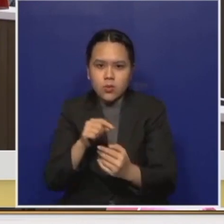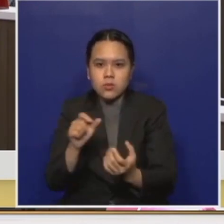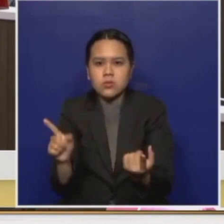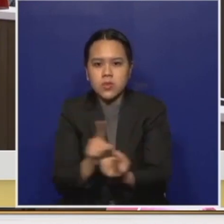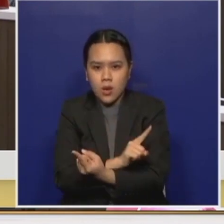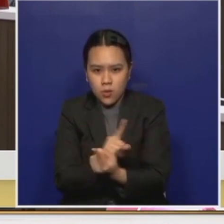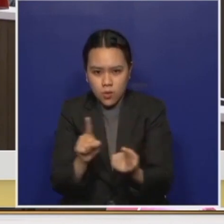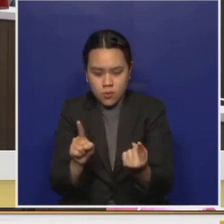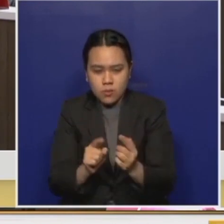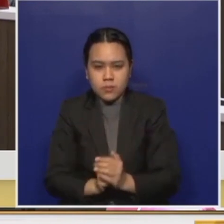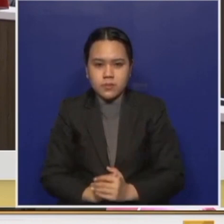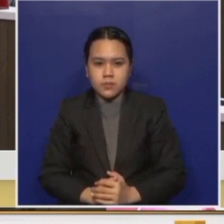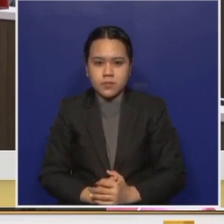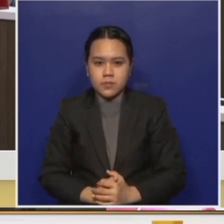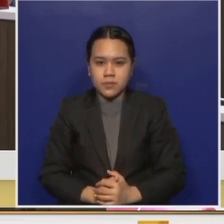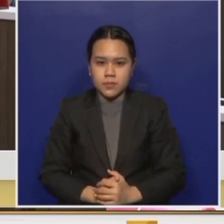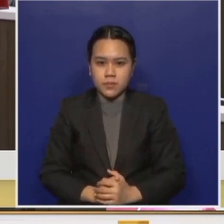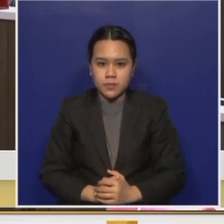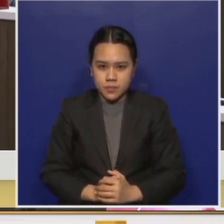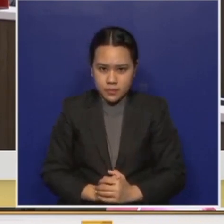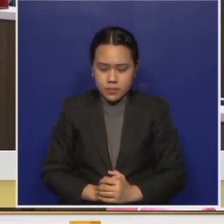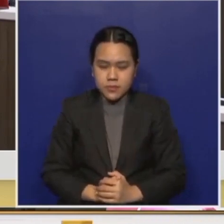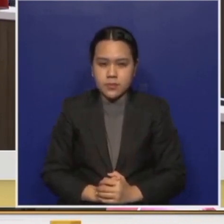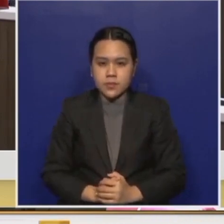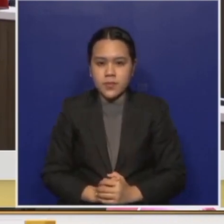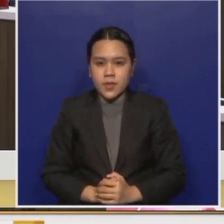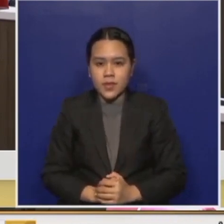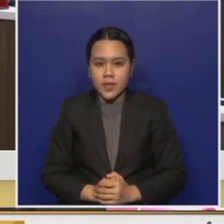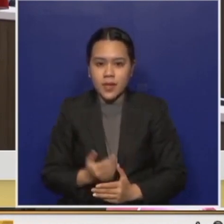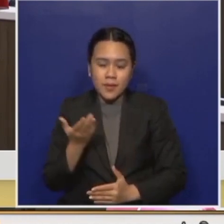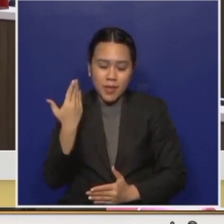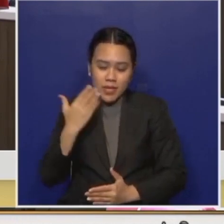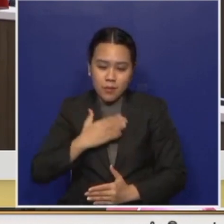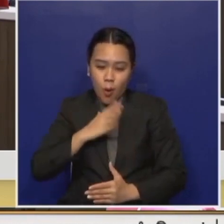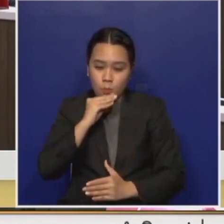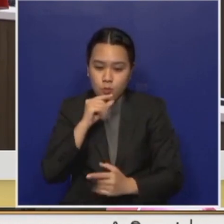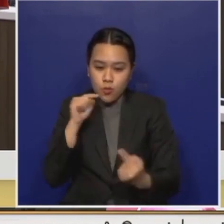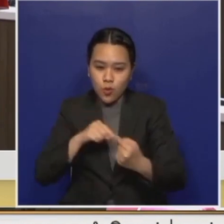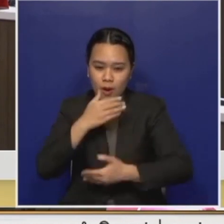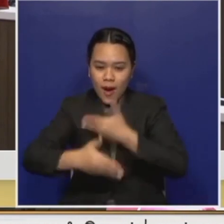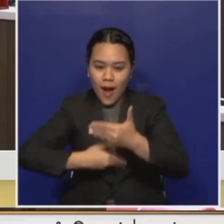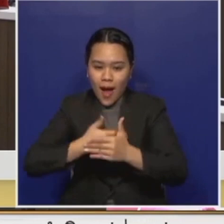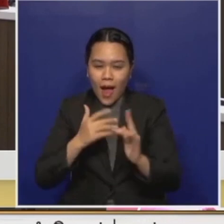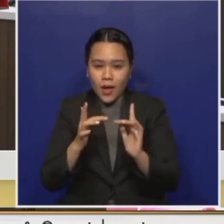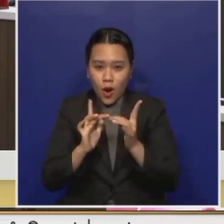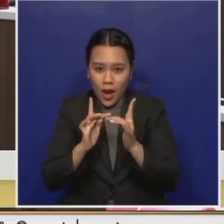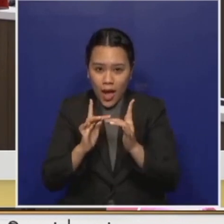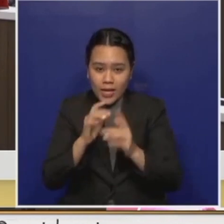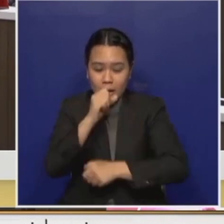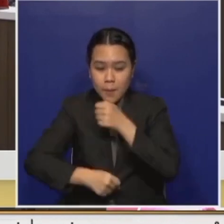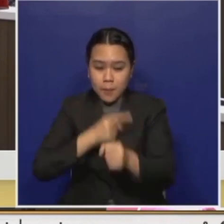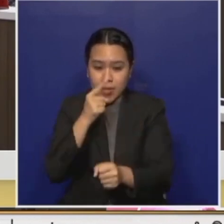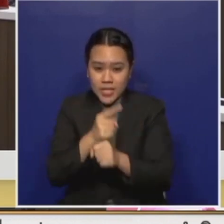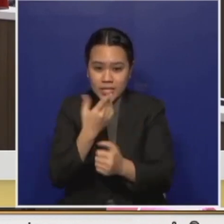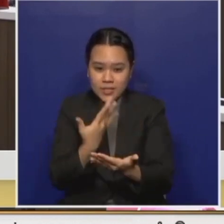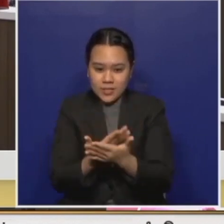withมาทานการการค่าออนไนที่ผมเกิไเมสัครู่มีมน plats 4 ล้านร้านต่ปีในบ้